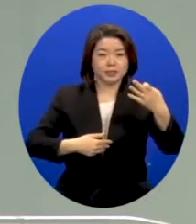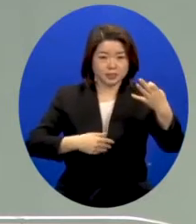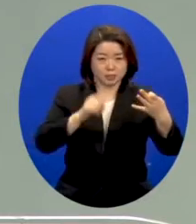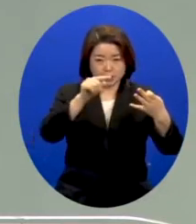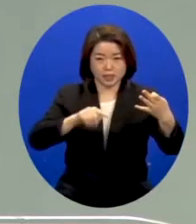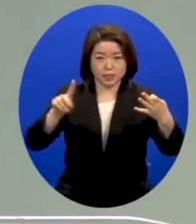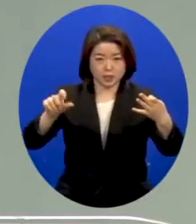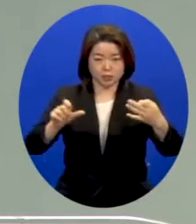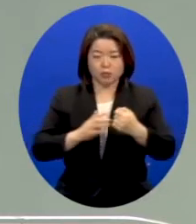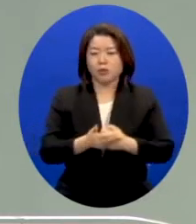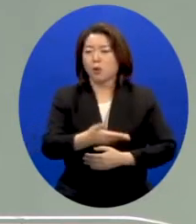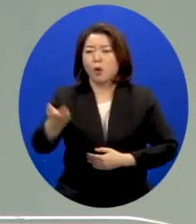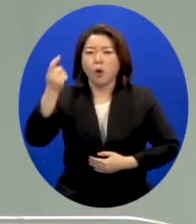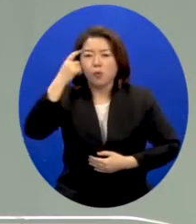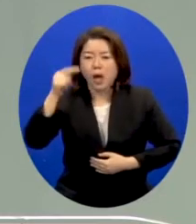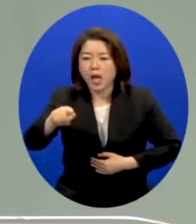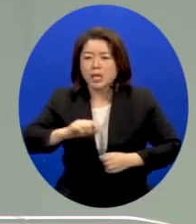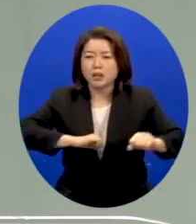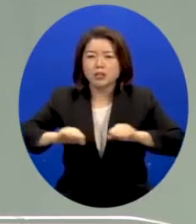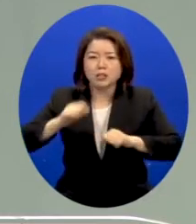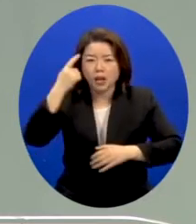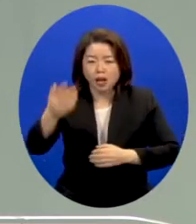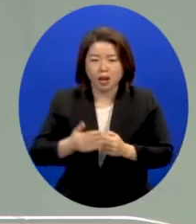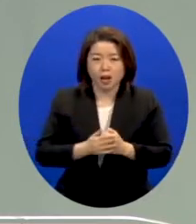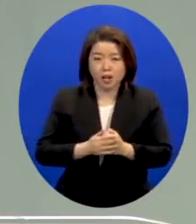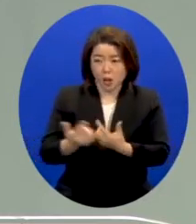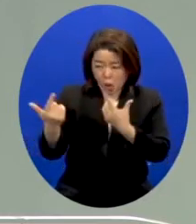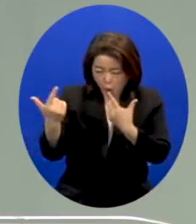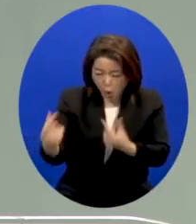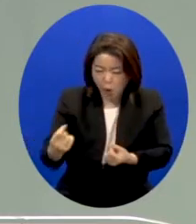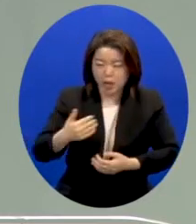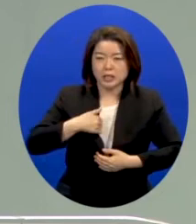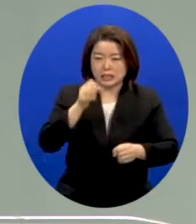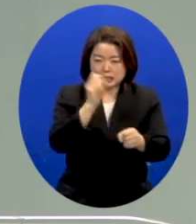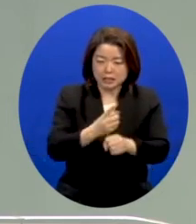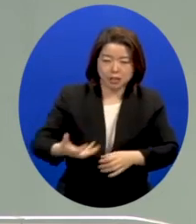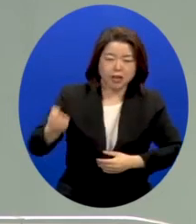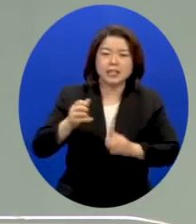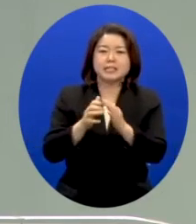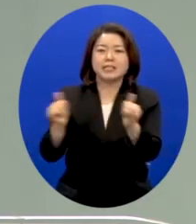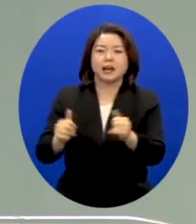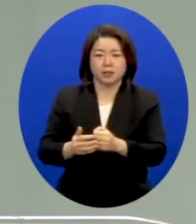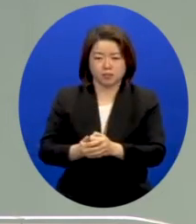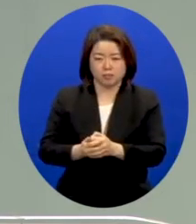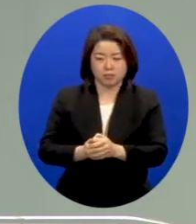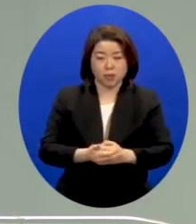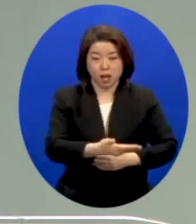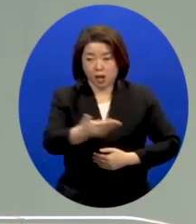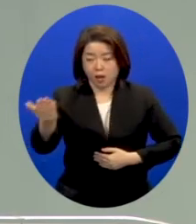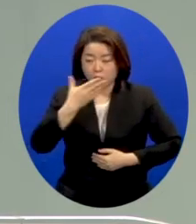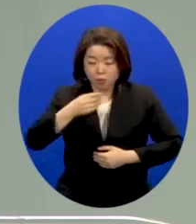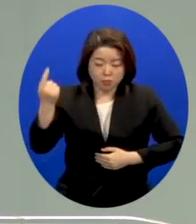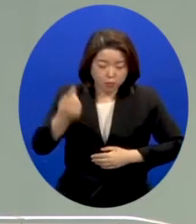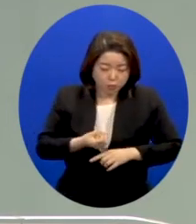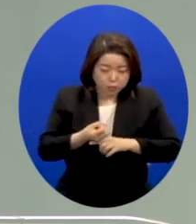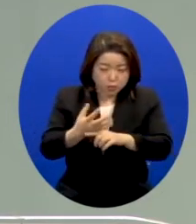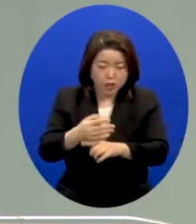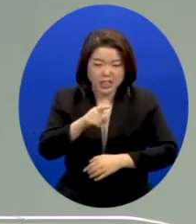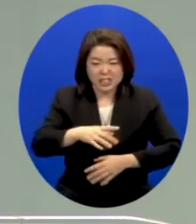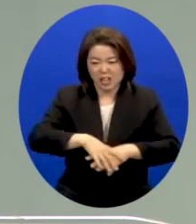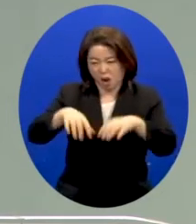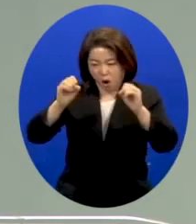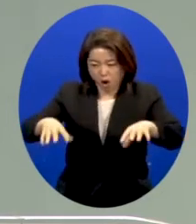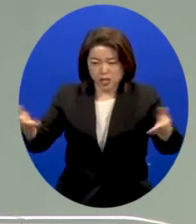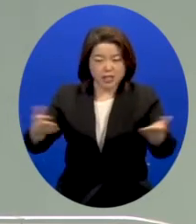이러한 일을 하느냐 우리도 여러분과 같은 성정을 가진 사람이라 여러분에게 복음을 전하는 것은 이런 헛된 일을 버리고